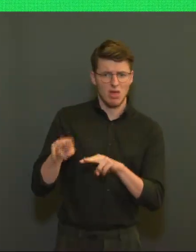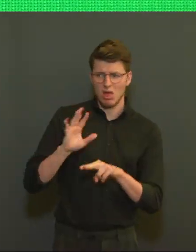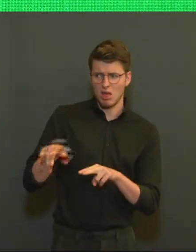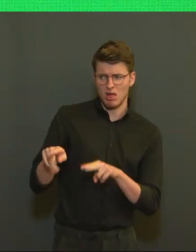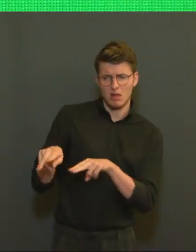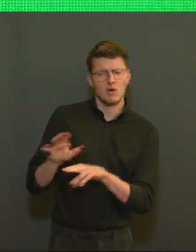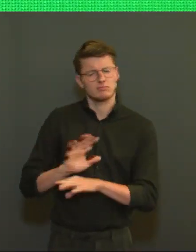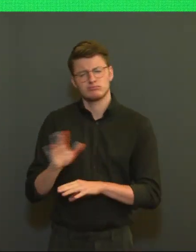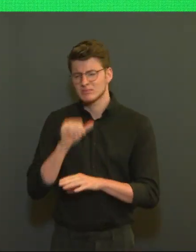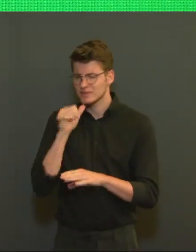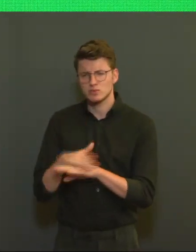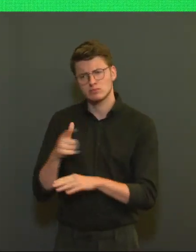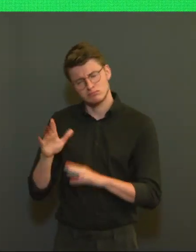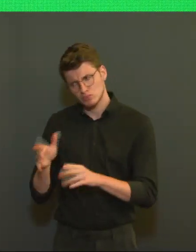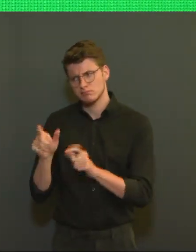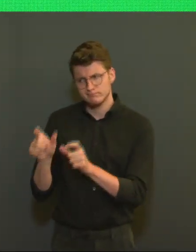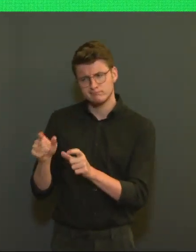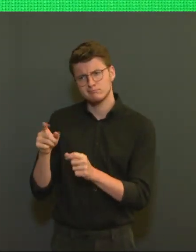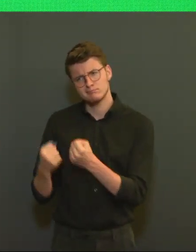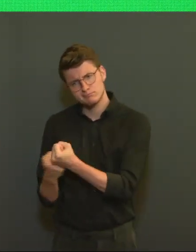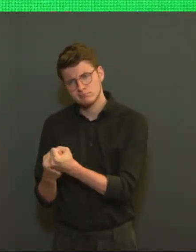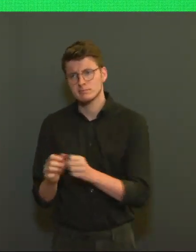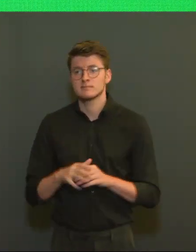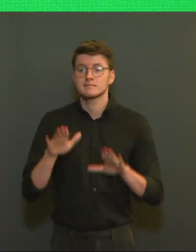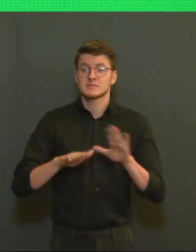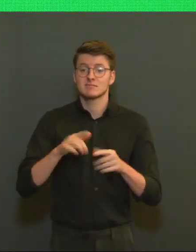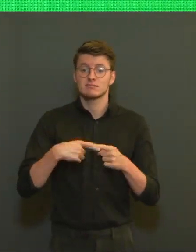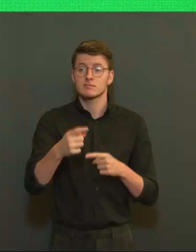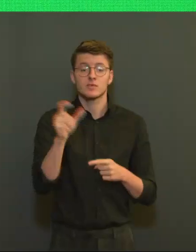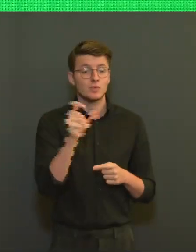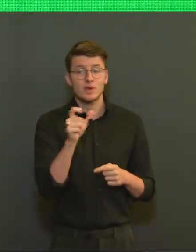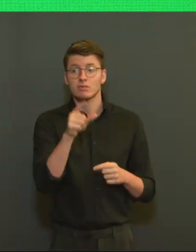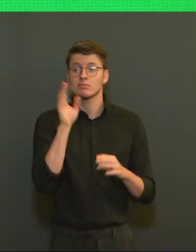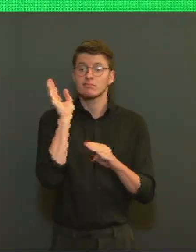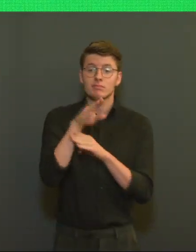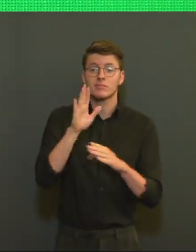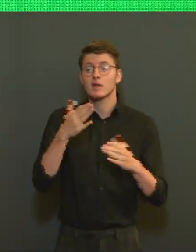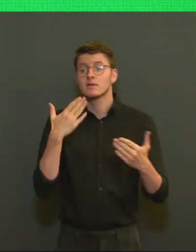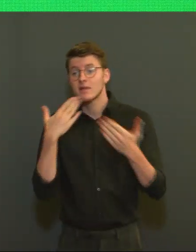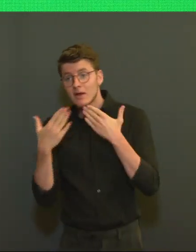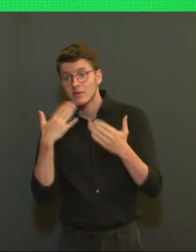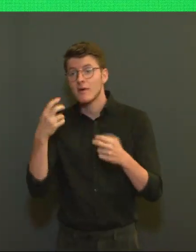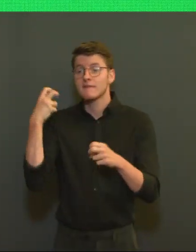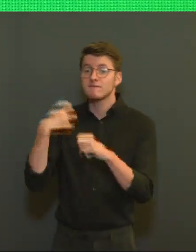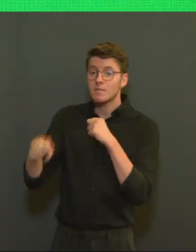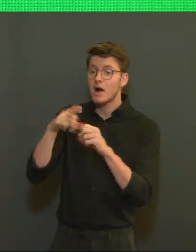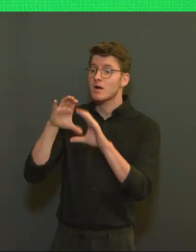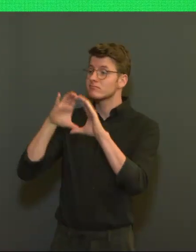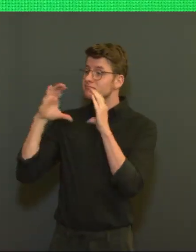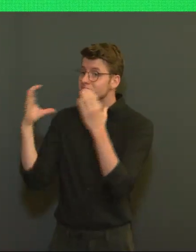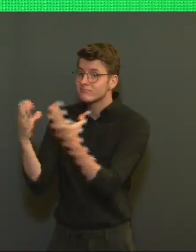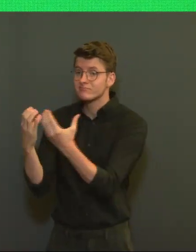Misschien gaat u dit weekend naar een toneelvoorstelling of naar een voetbalstadion. Er zijn immers meer mogelijkheden om culturele